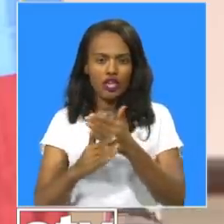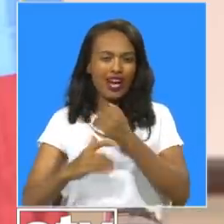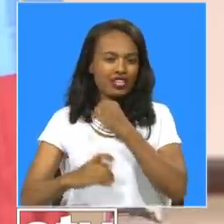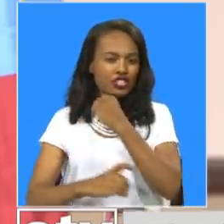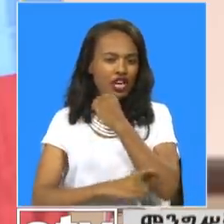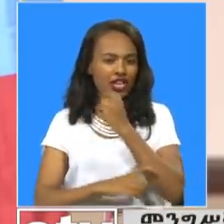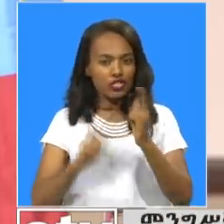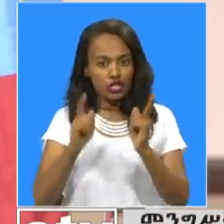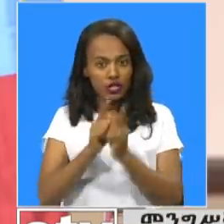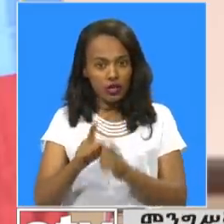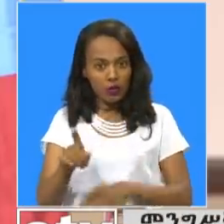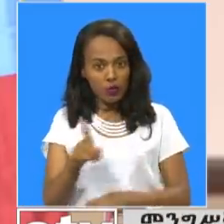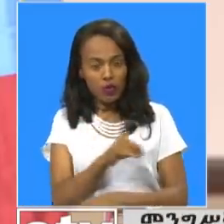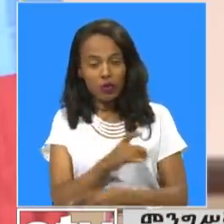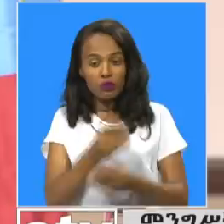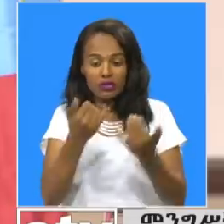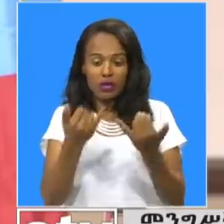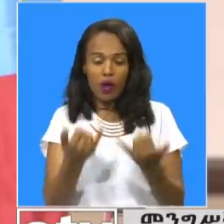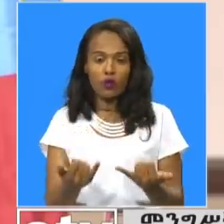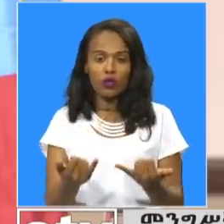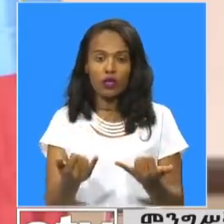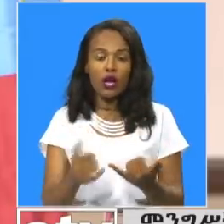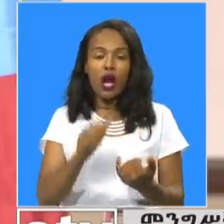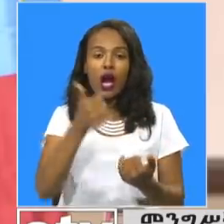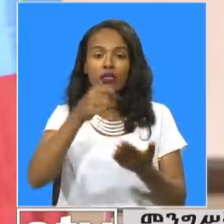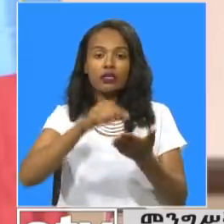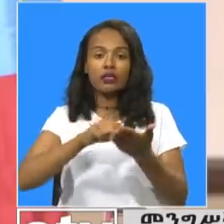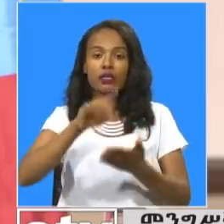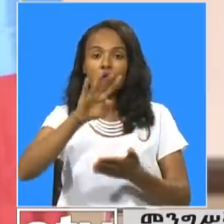ቻሌንጅ የገጠመው ቢሆንም እስካሁን